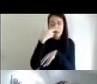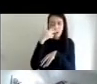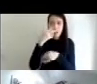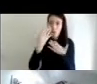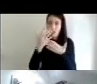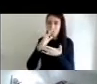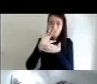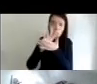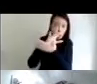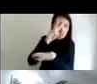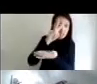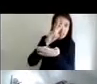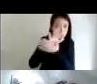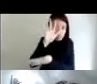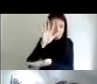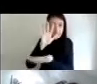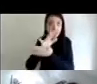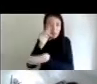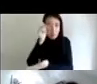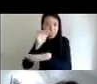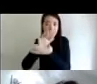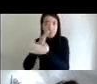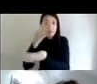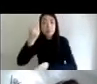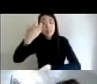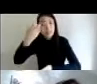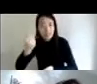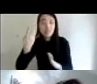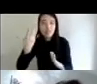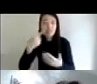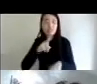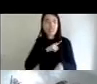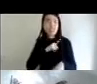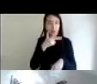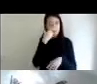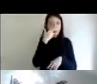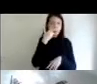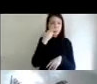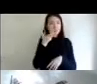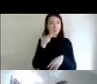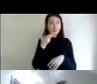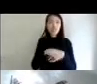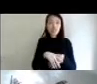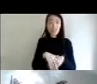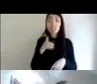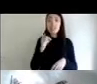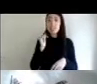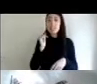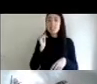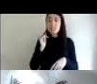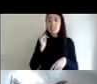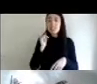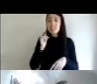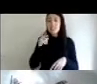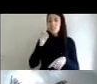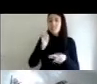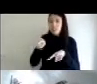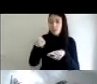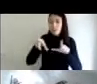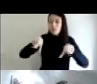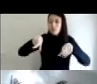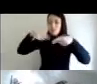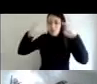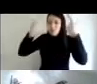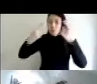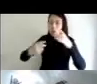五年、十年、二十年咁樣，咁大家心裏面有一個答案啦，咁點樣可以？知道呢棵樹咧有幾